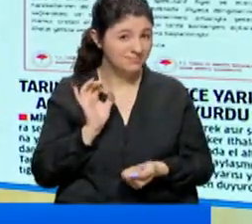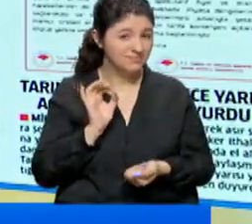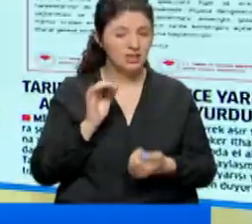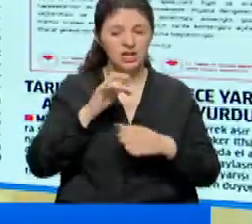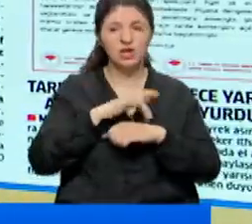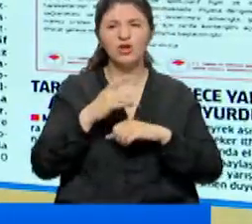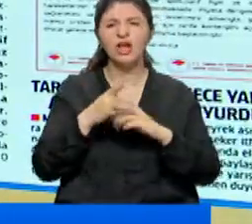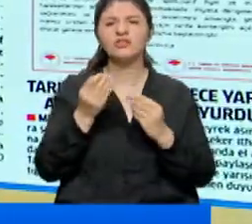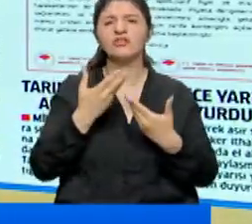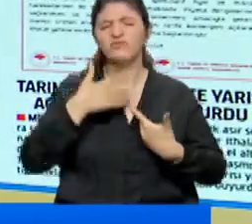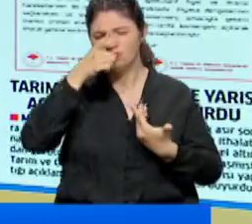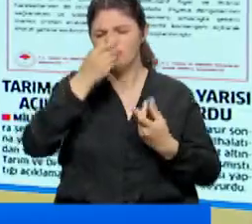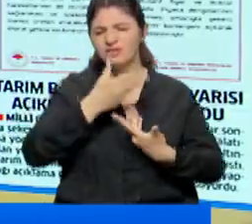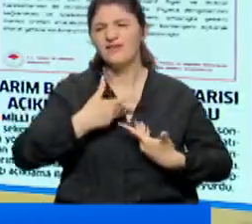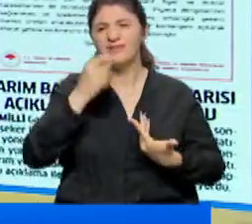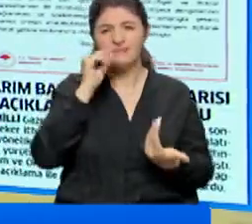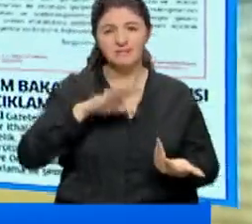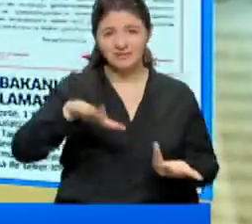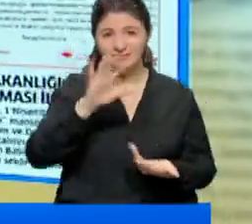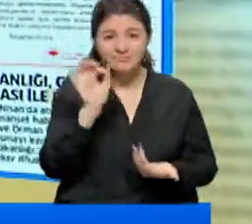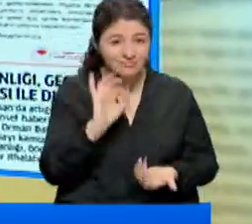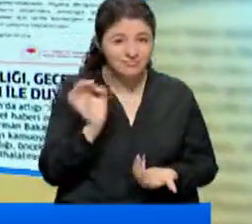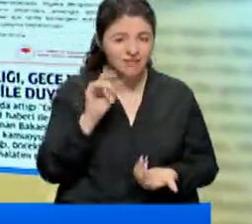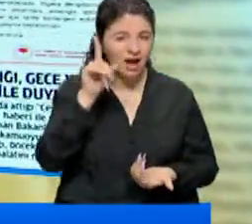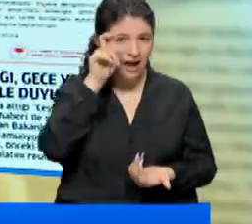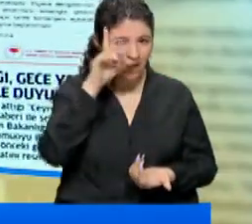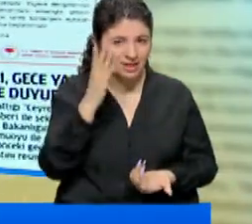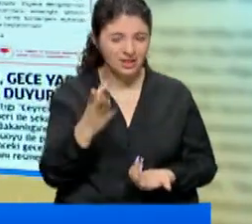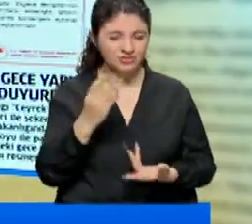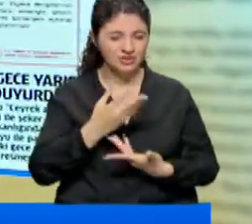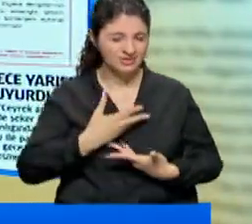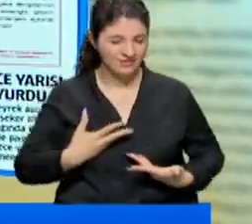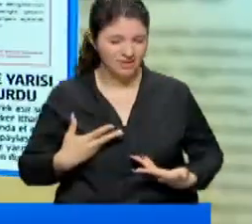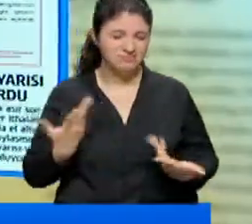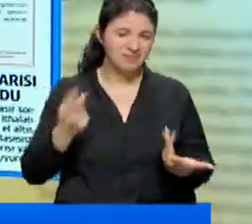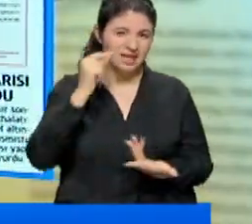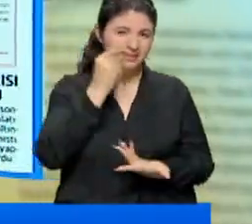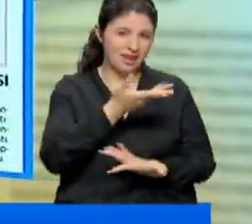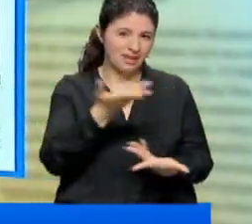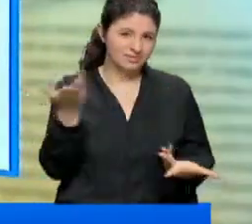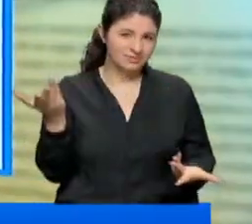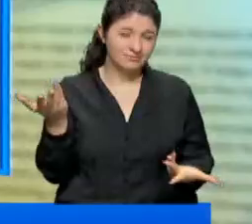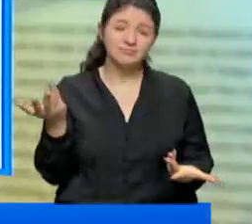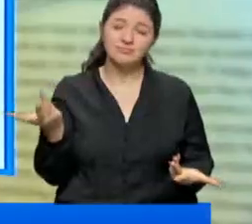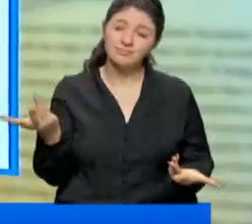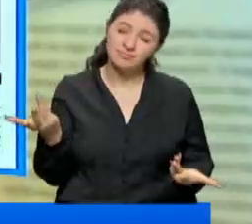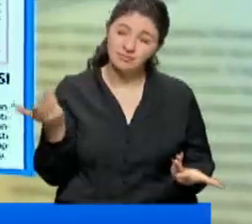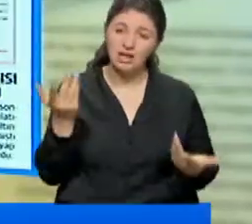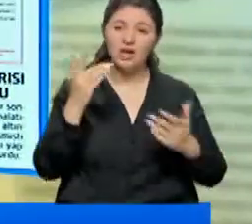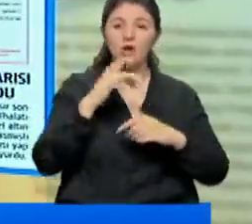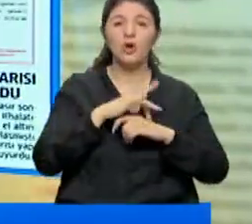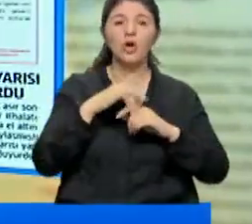ülkesini çok seven insanlarsınız değil mi akıllı çok seven insanlar Peki